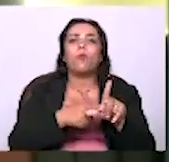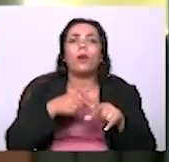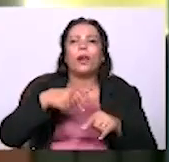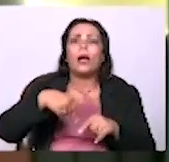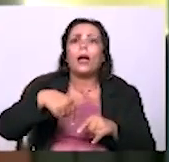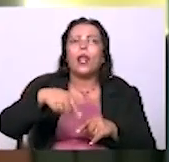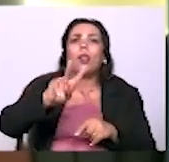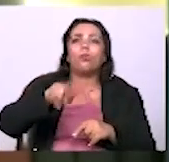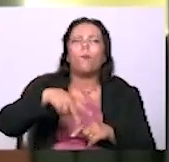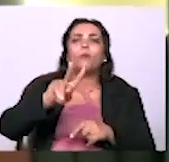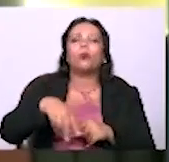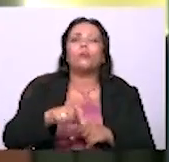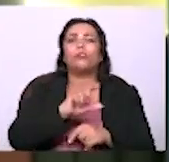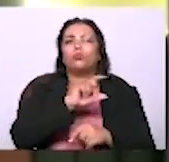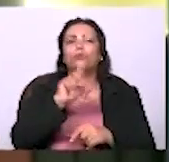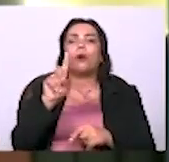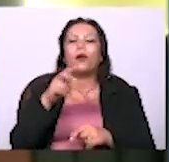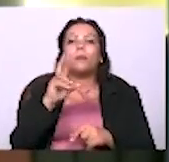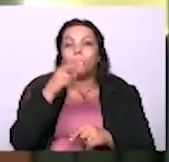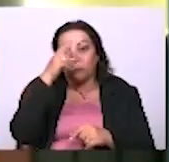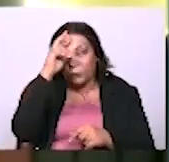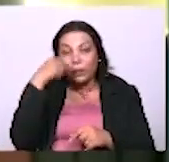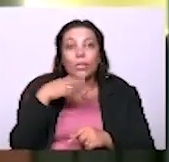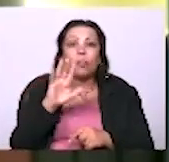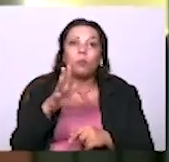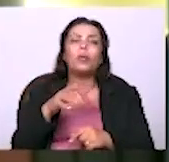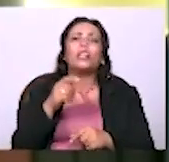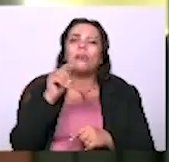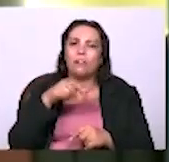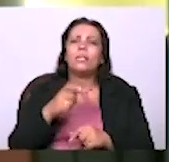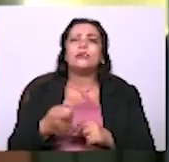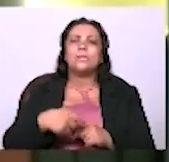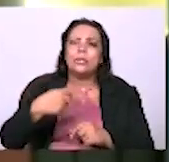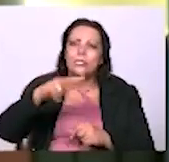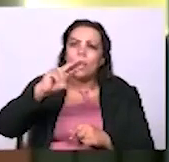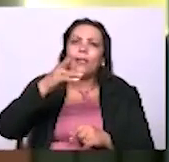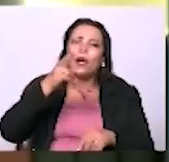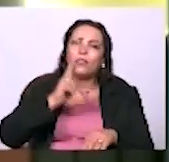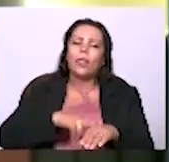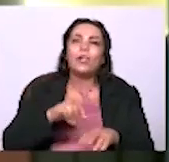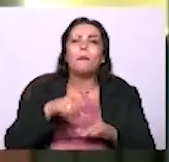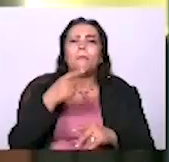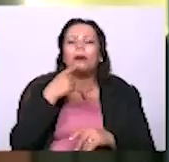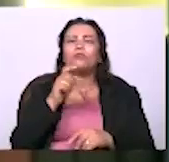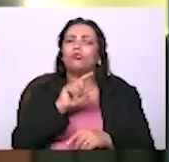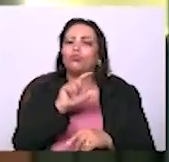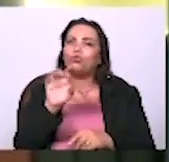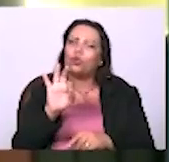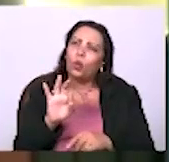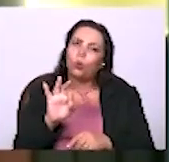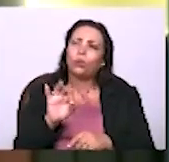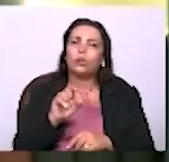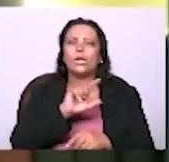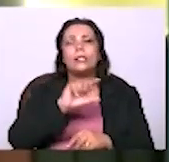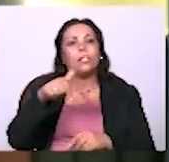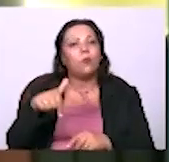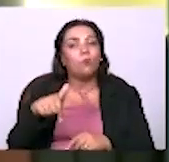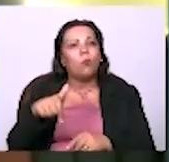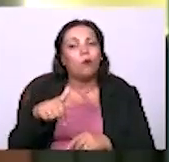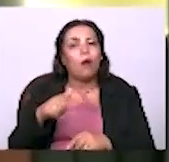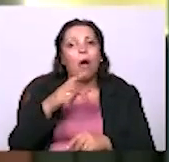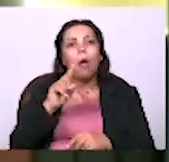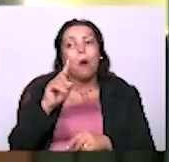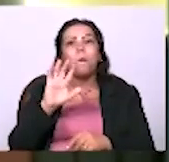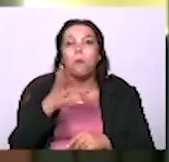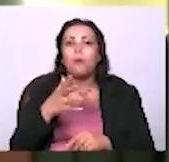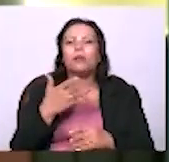خلال 18 شهر يبقى اذا احنا نتوقع ان هيبقى في زيادات ثانيه ولكن بعد بضعه شهور بعد ست شهور